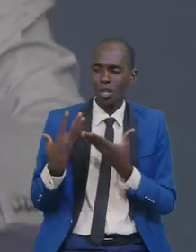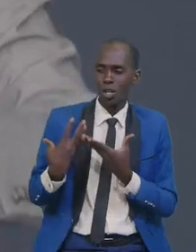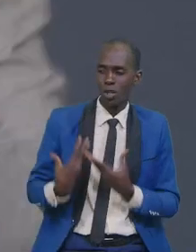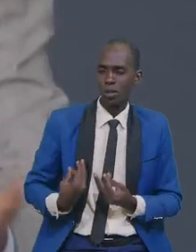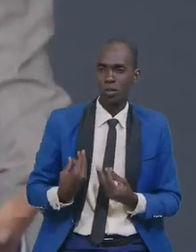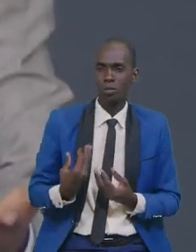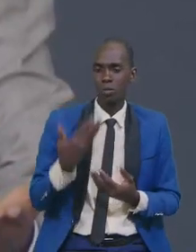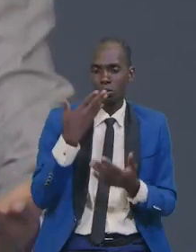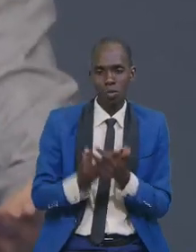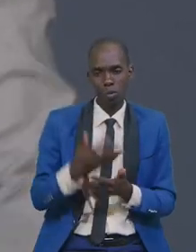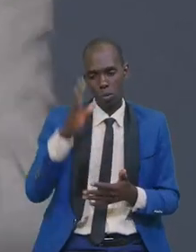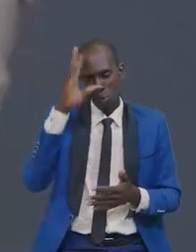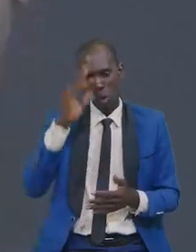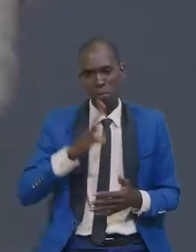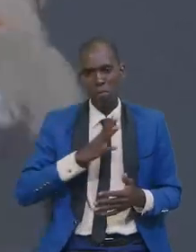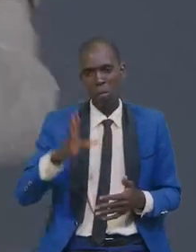gentille,